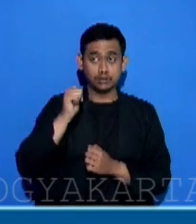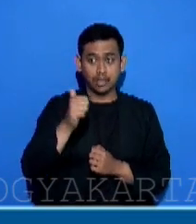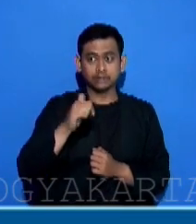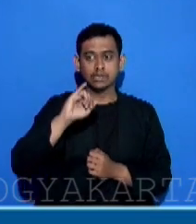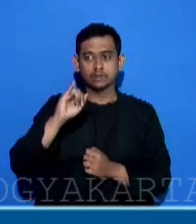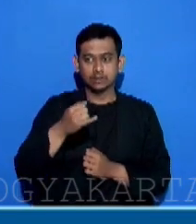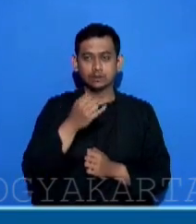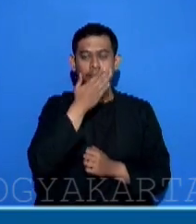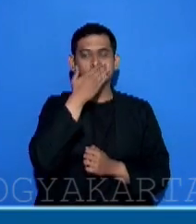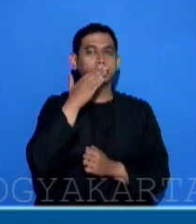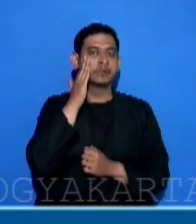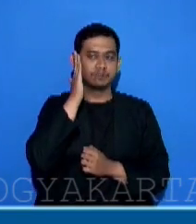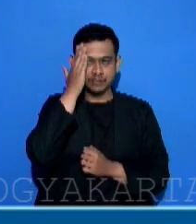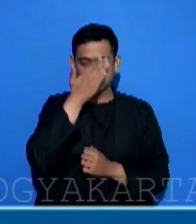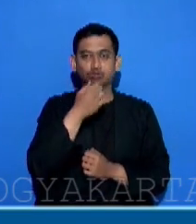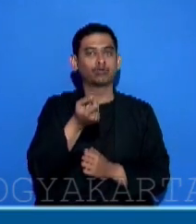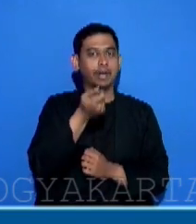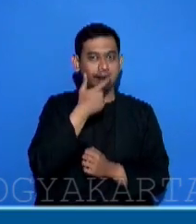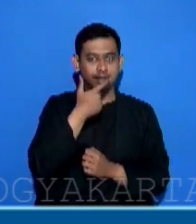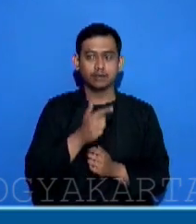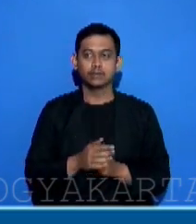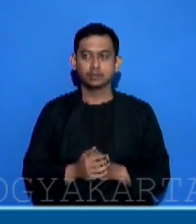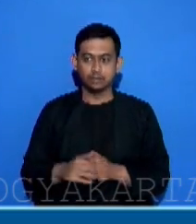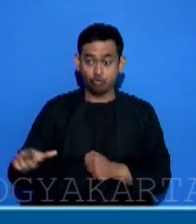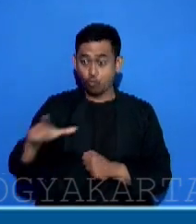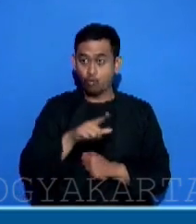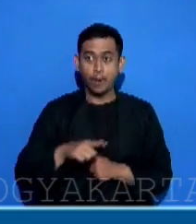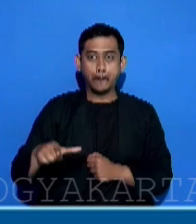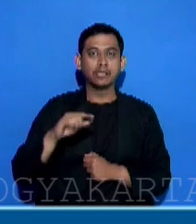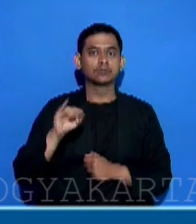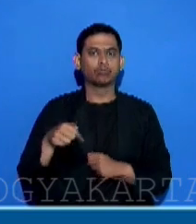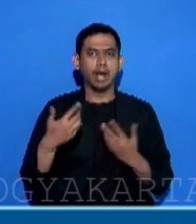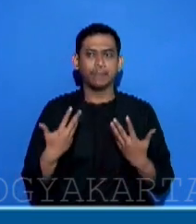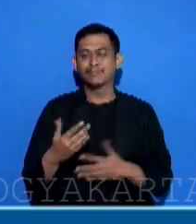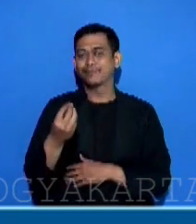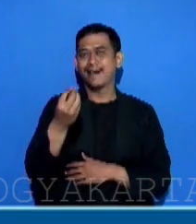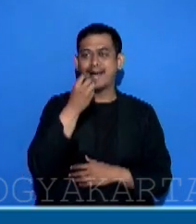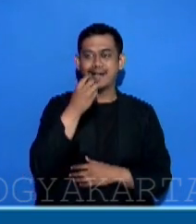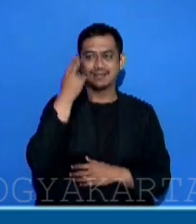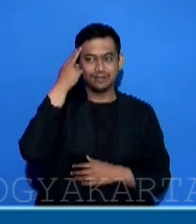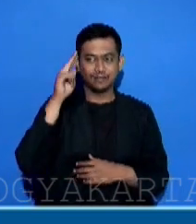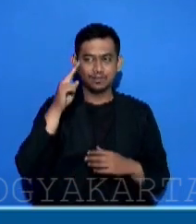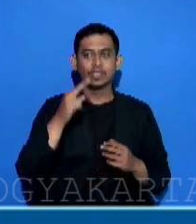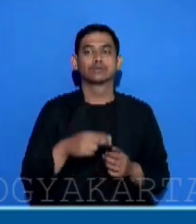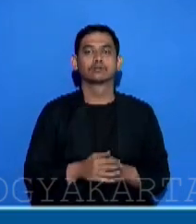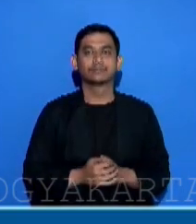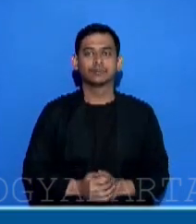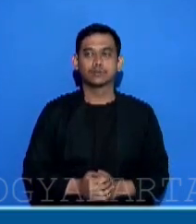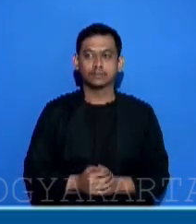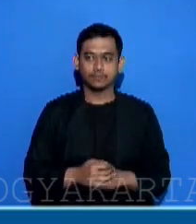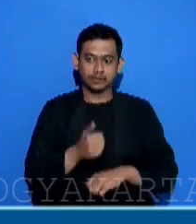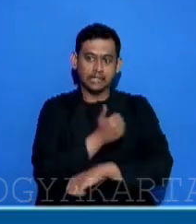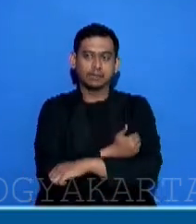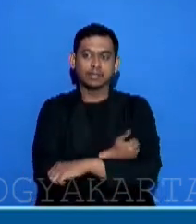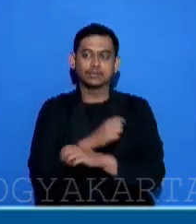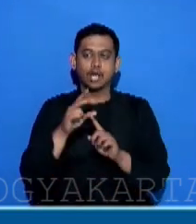kosmetik Lan obat sawetawis ing Peken lokal k Menik dipunadosaken Min bahan pangan sumber protein saget kangge campuran bahan